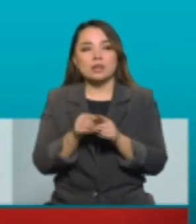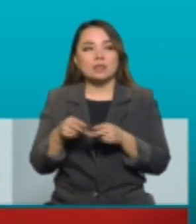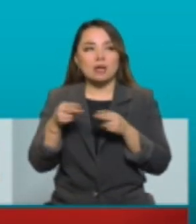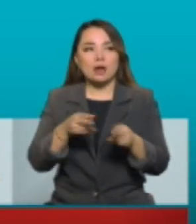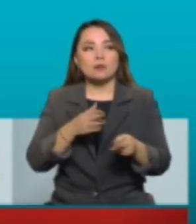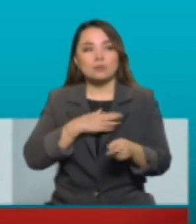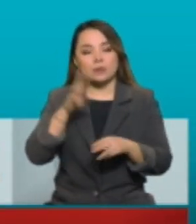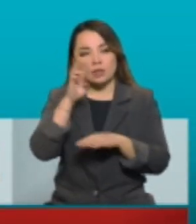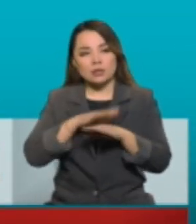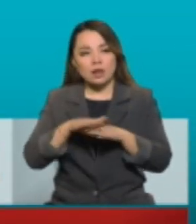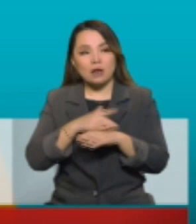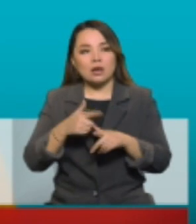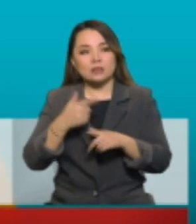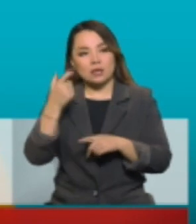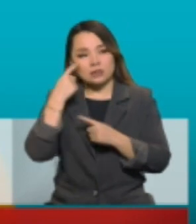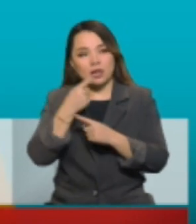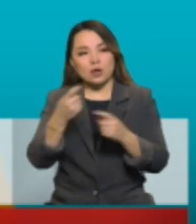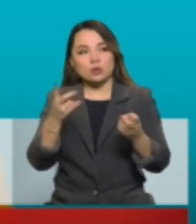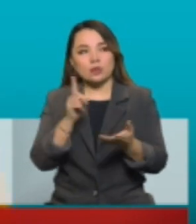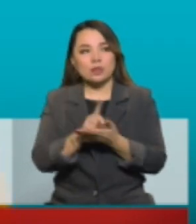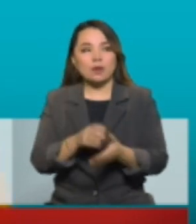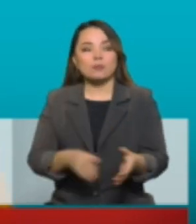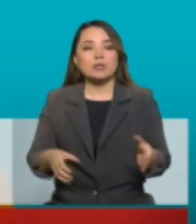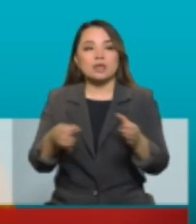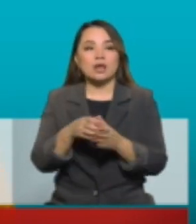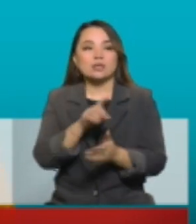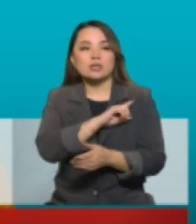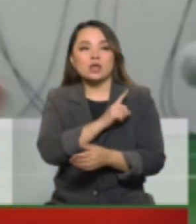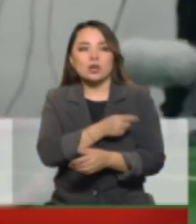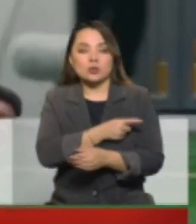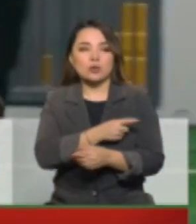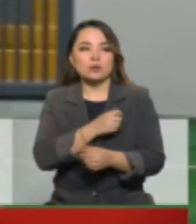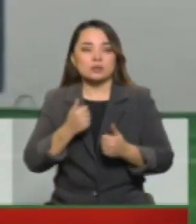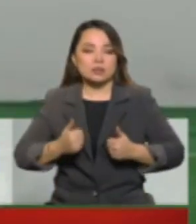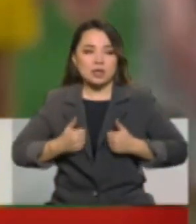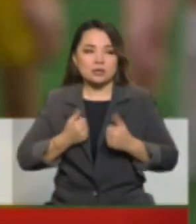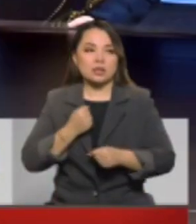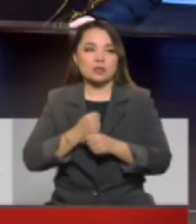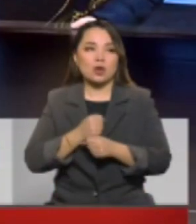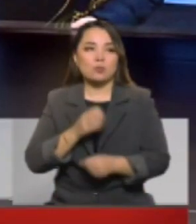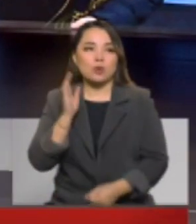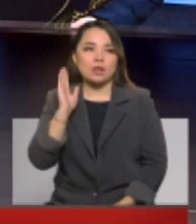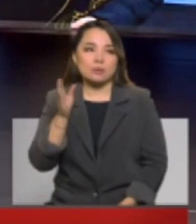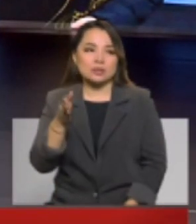атын бірге шығарамыз. Бірігіп бар күшімізді саламыз.